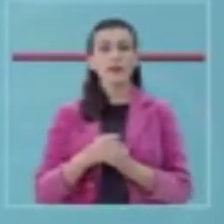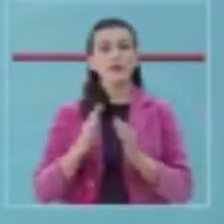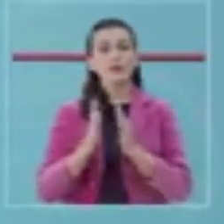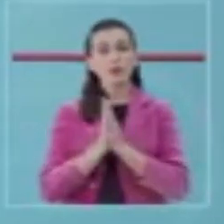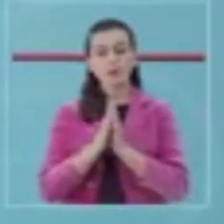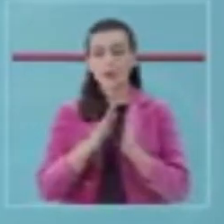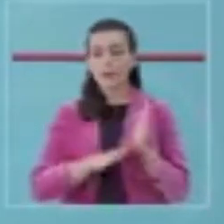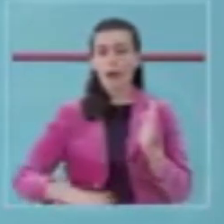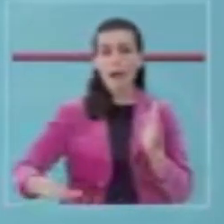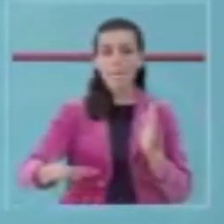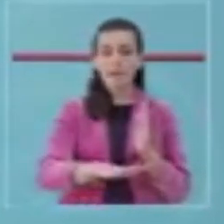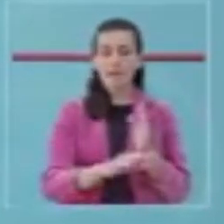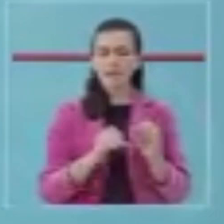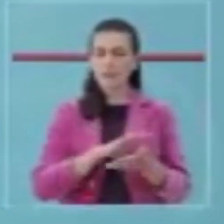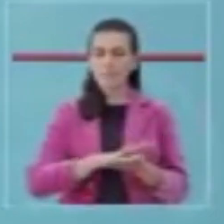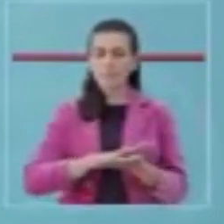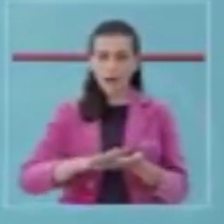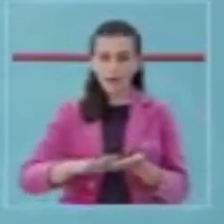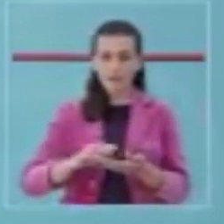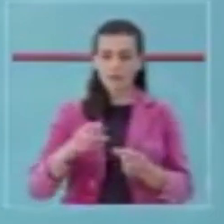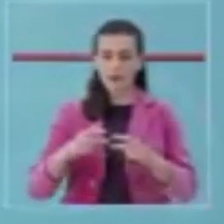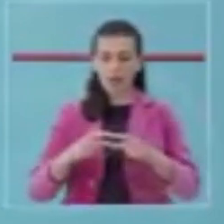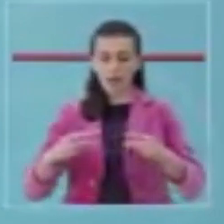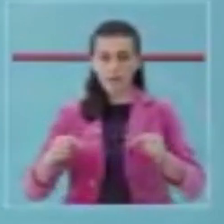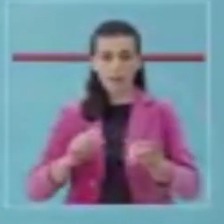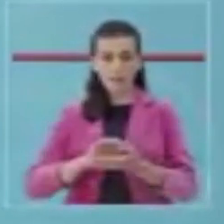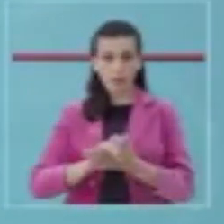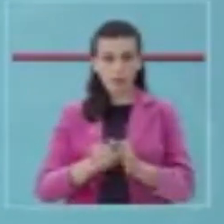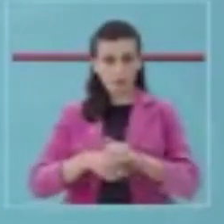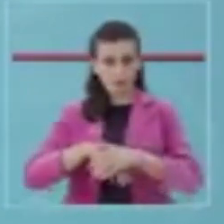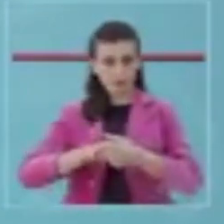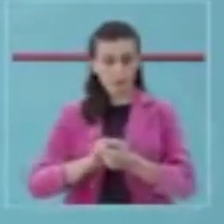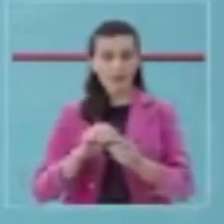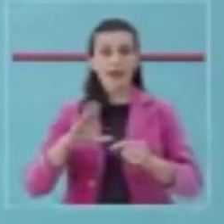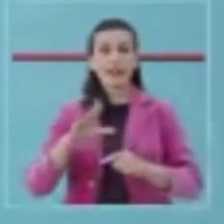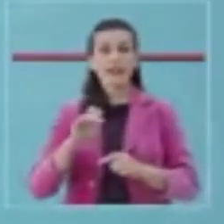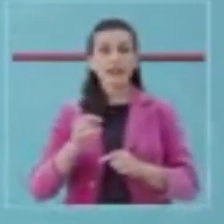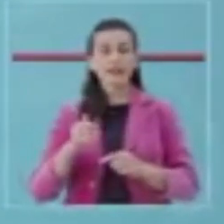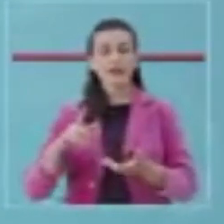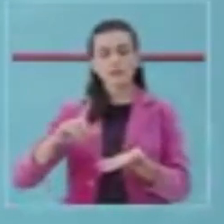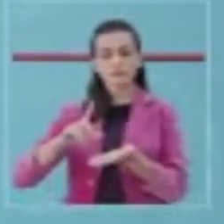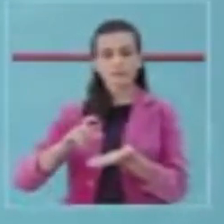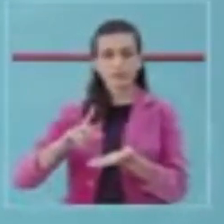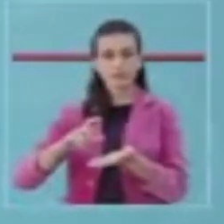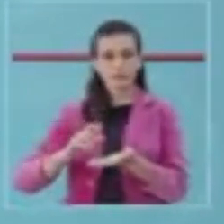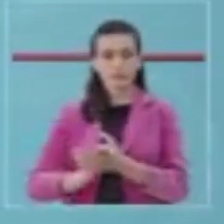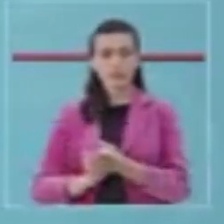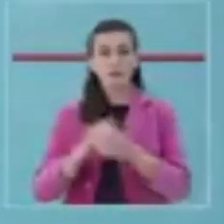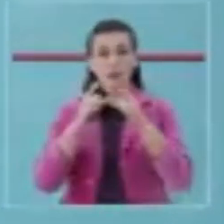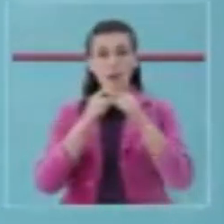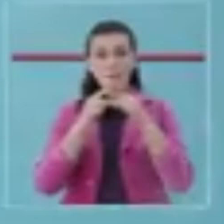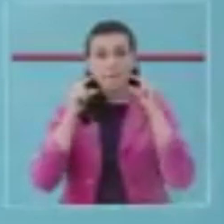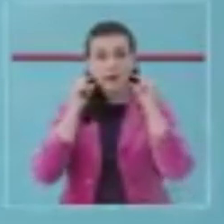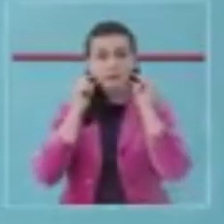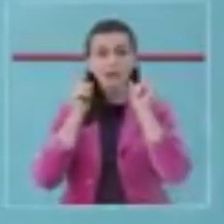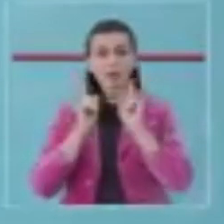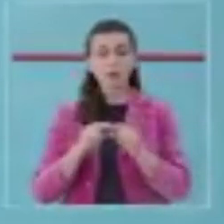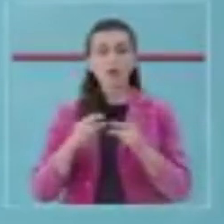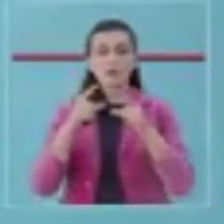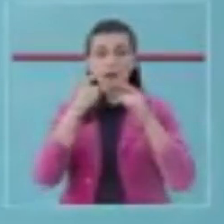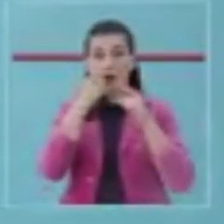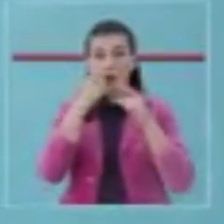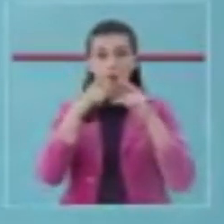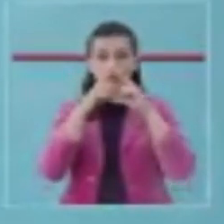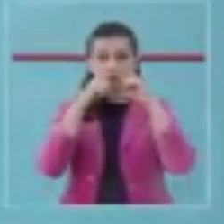elementët higjenizuese pastruese si sapun, letër për pastrimin e duarve, dezinfektant. Mbani maskën mbrojtëse duke